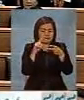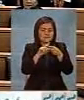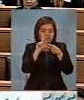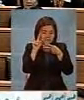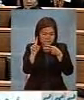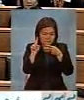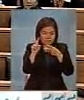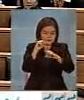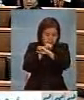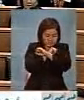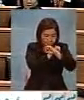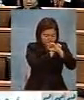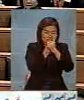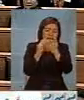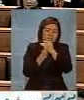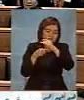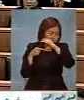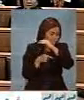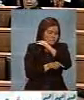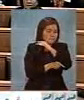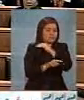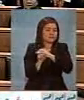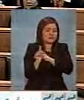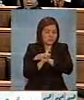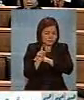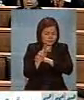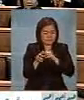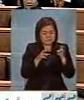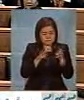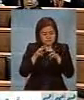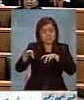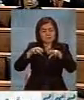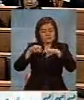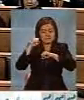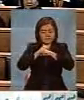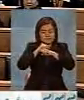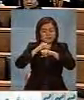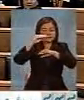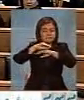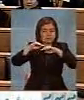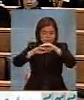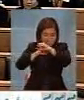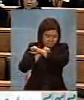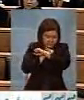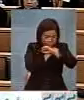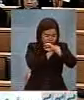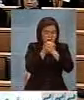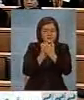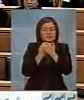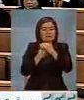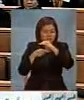การป้องกันการทุจริตกระบวนการในการจัดทำโครงการ เป็นการป้องกันการทุจริตไปในตัว